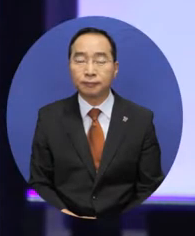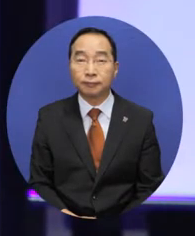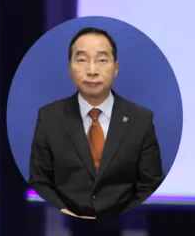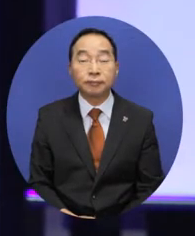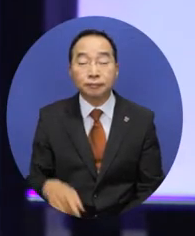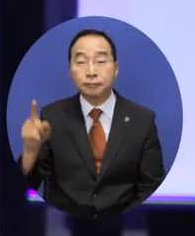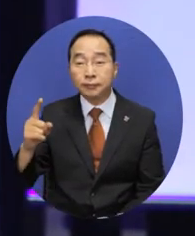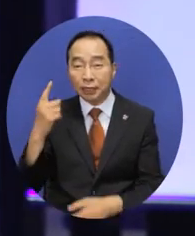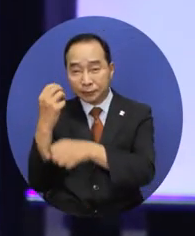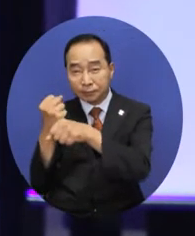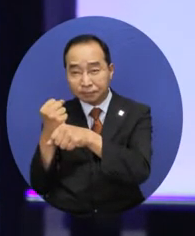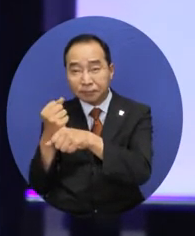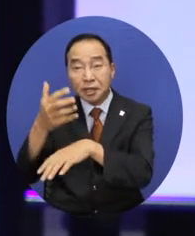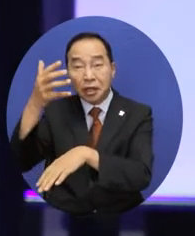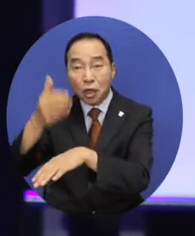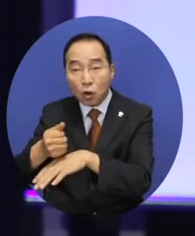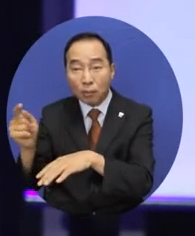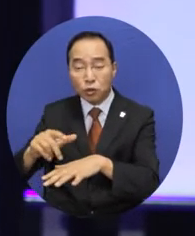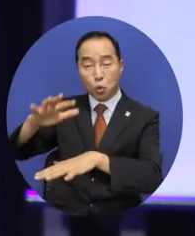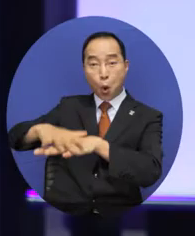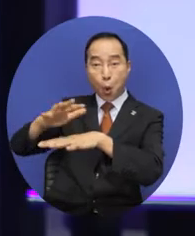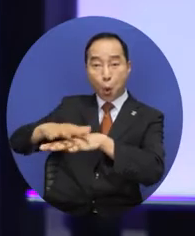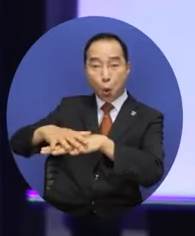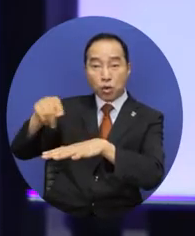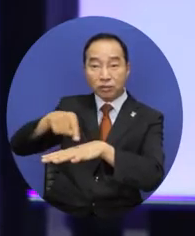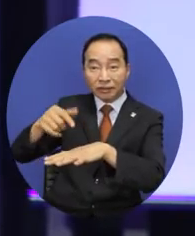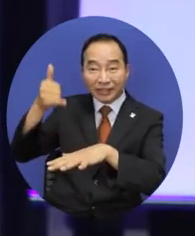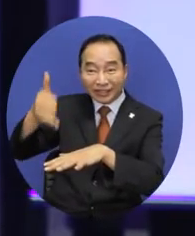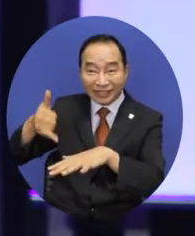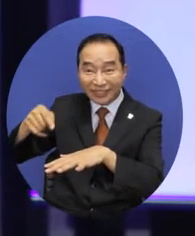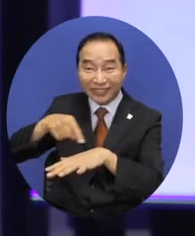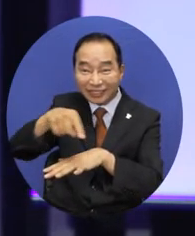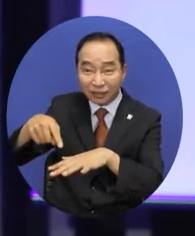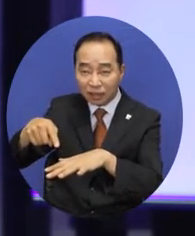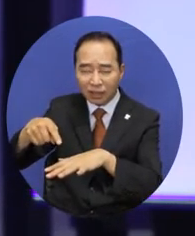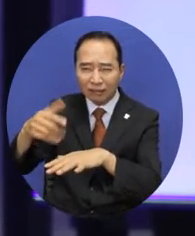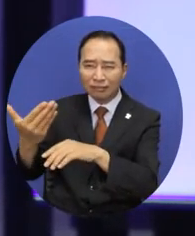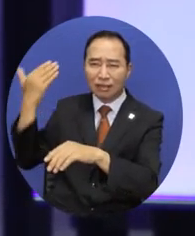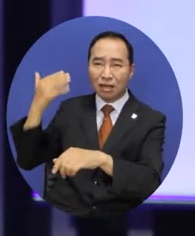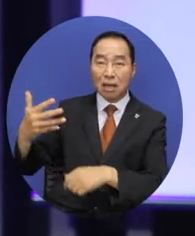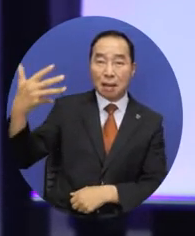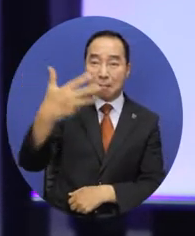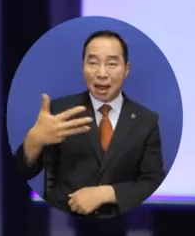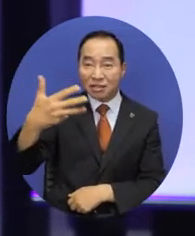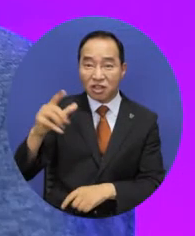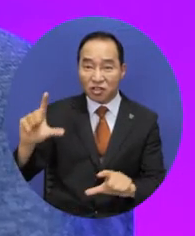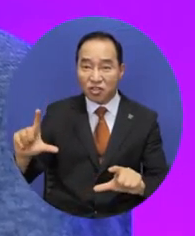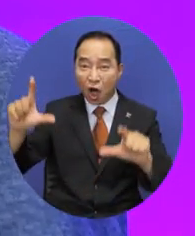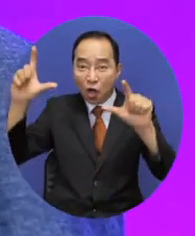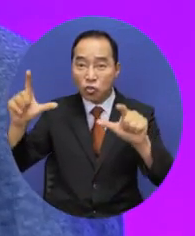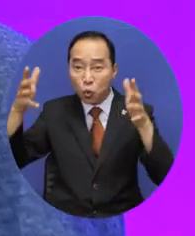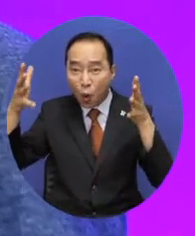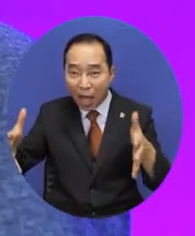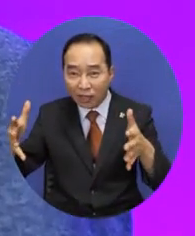그런 결과 농경사회는 8,000년 동안 평등한 공동체를 형성했습니다.